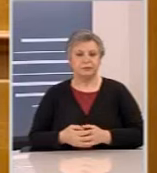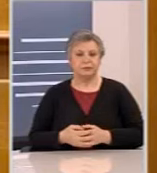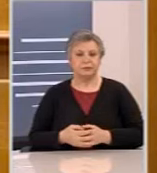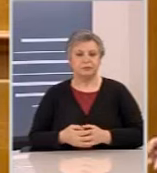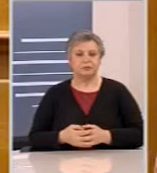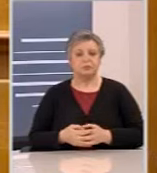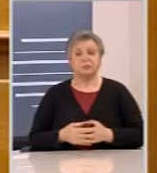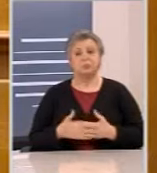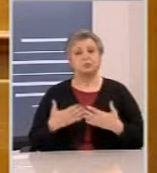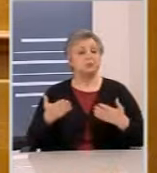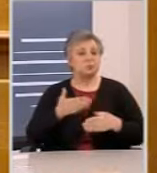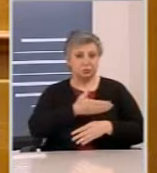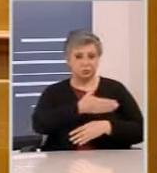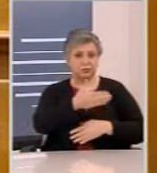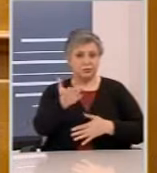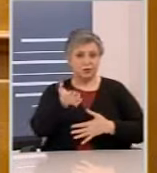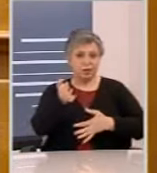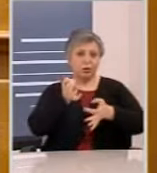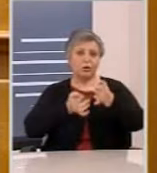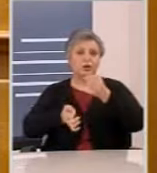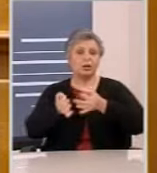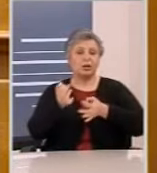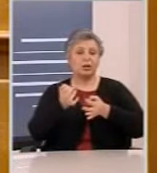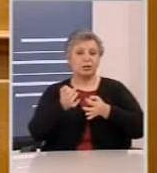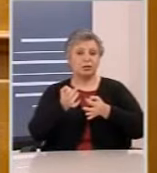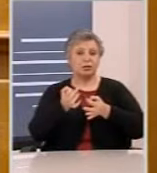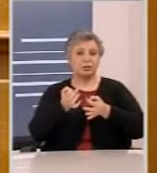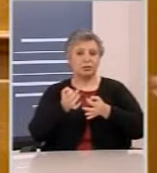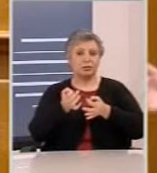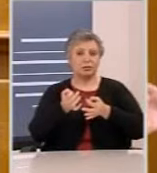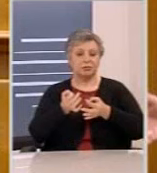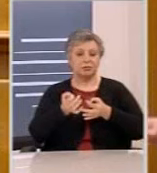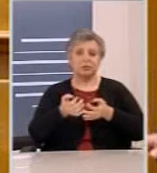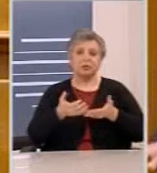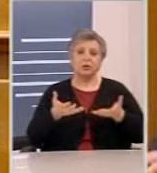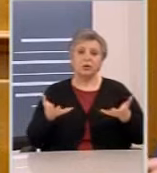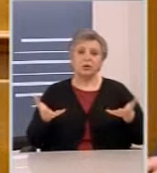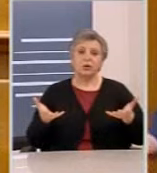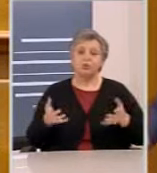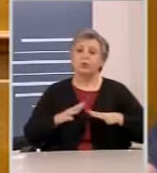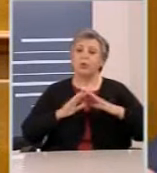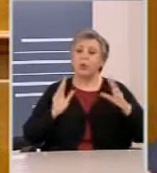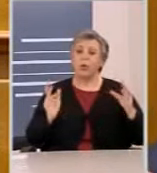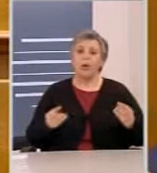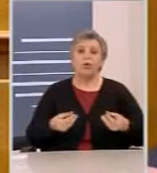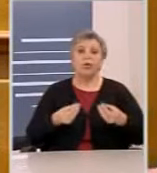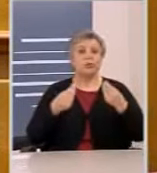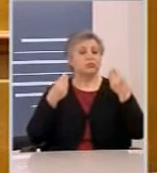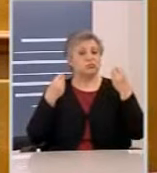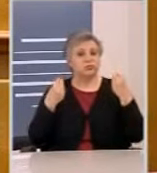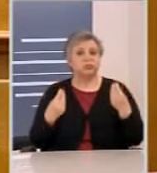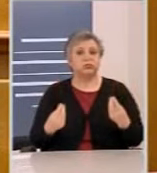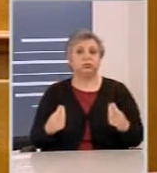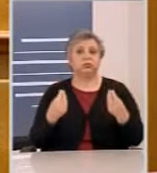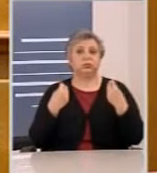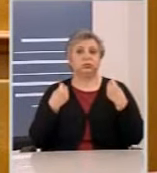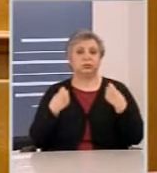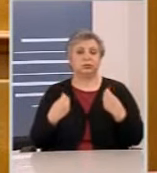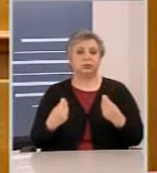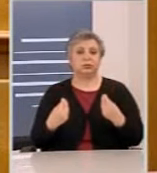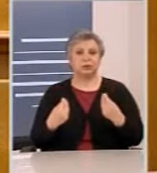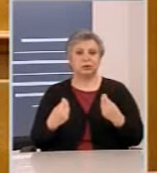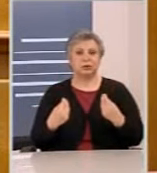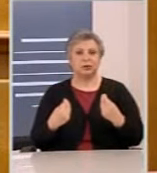Μας είπατε λοιπόν, αφού είναι όλα έτσι αγγελικά πλασμένα όπως λέτε, Γιατί